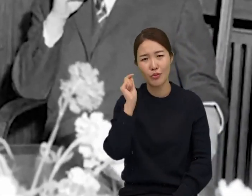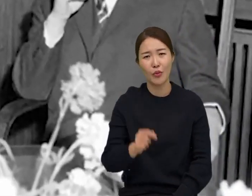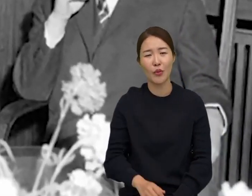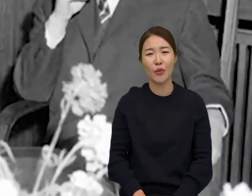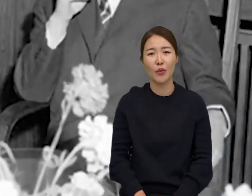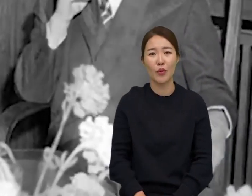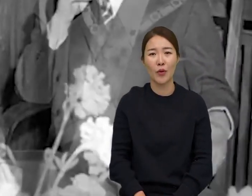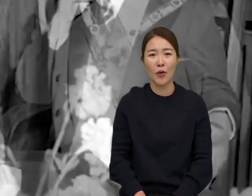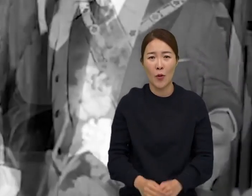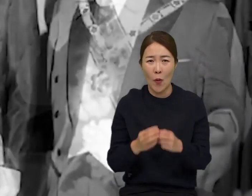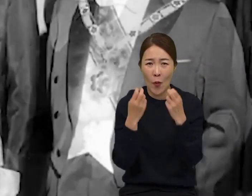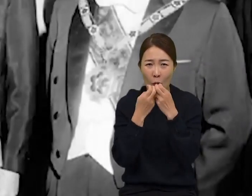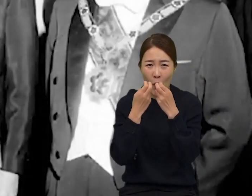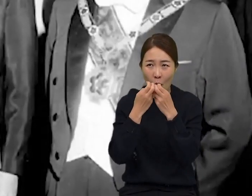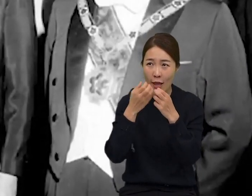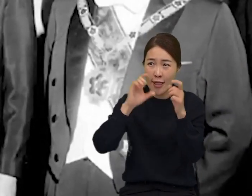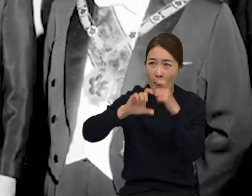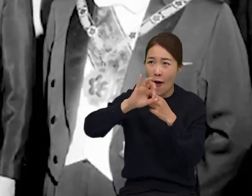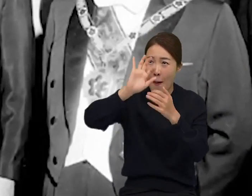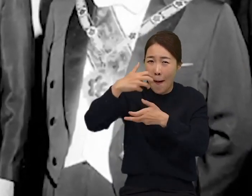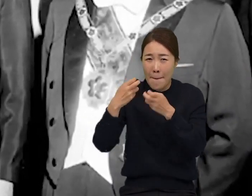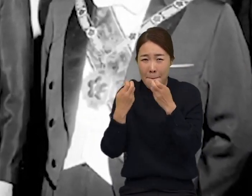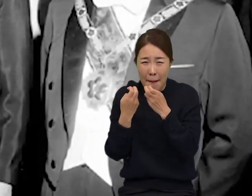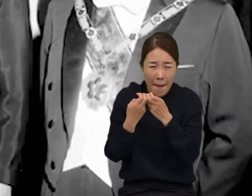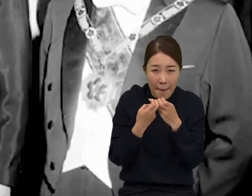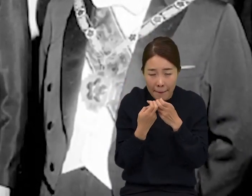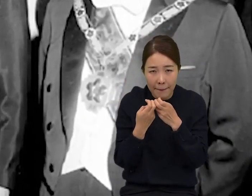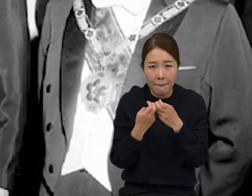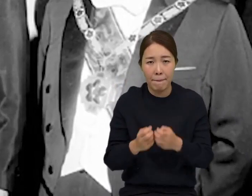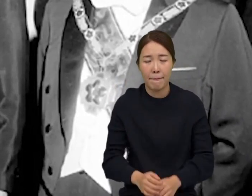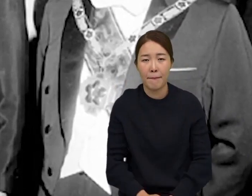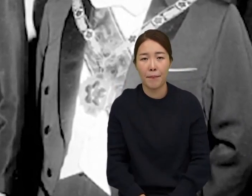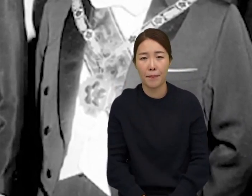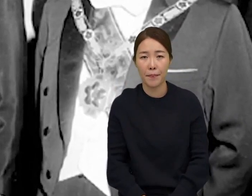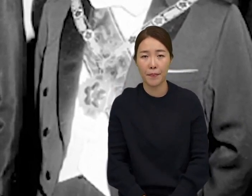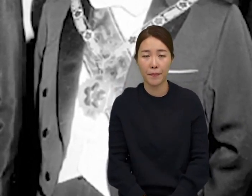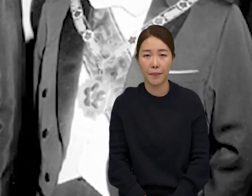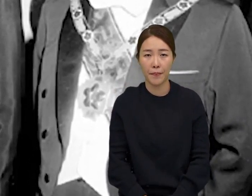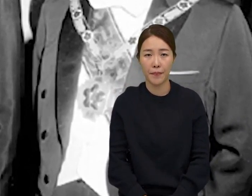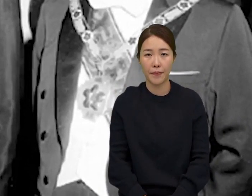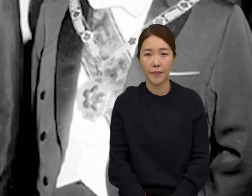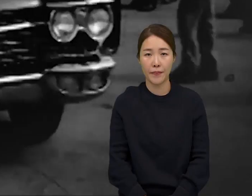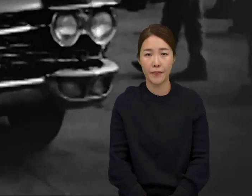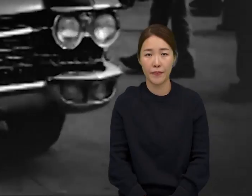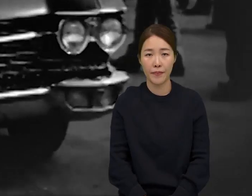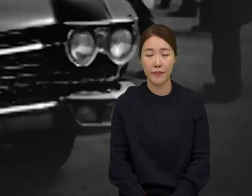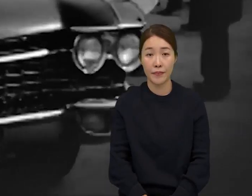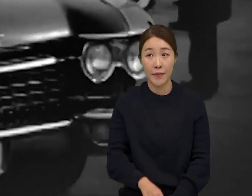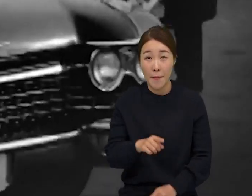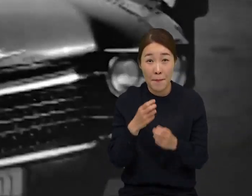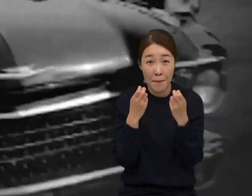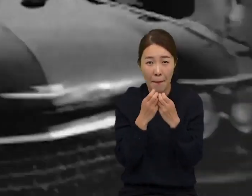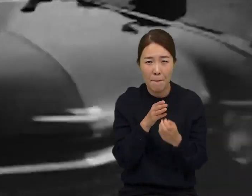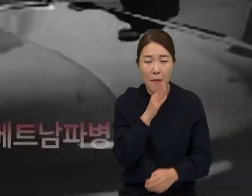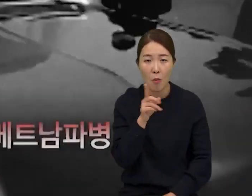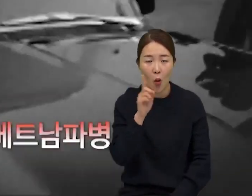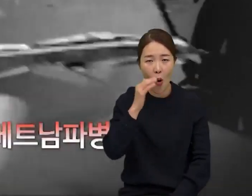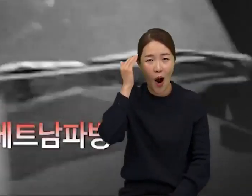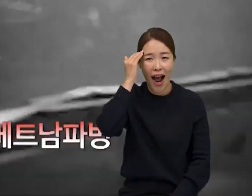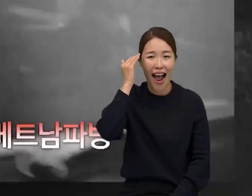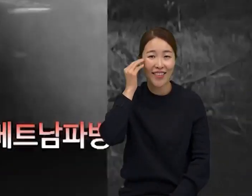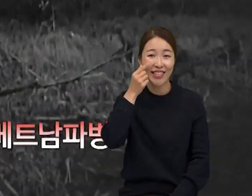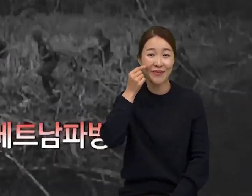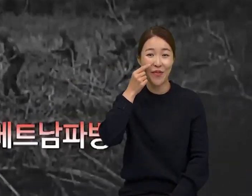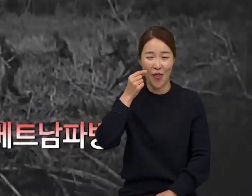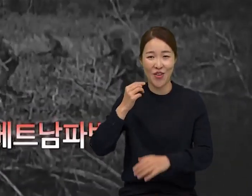부족했다. 외자 도입에 큰 물꼬를 터야만 했다. 그 물꼬가 바로 한일